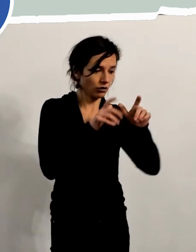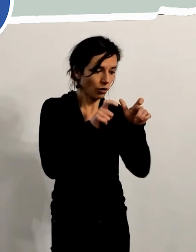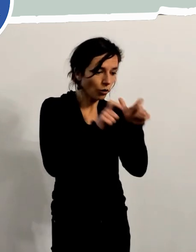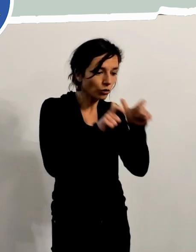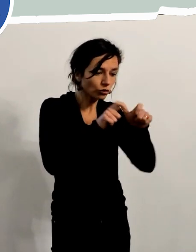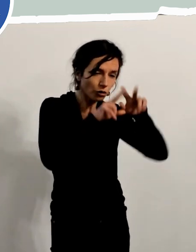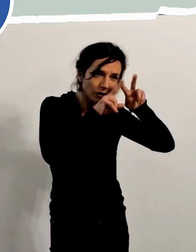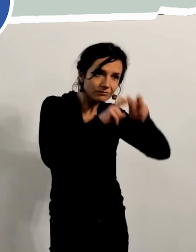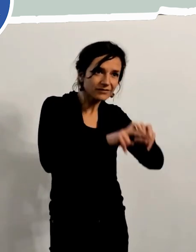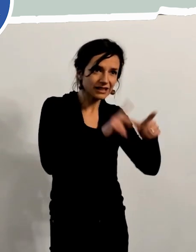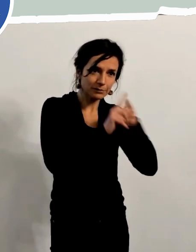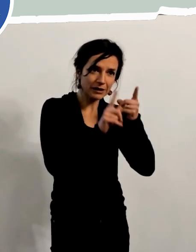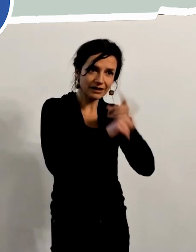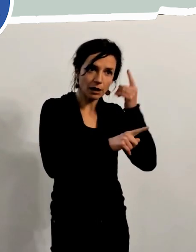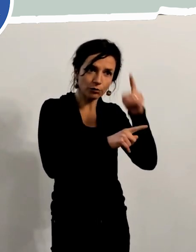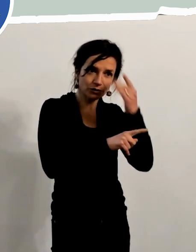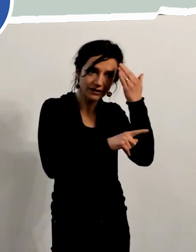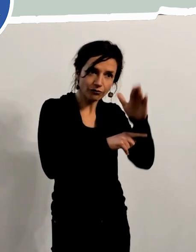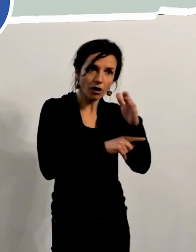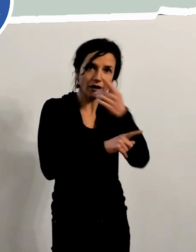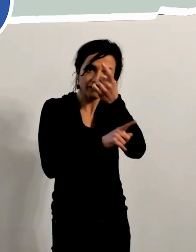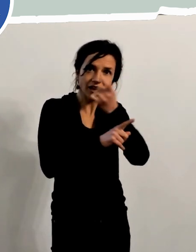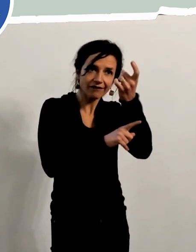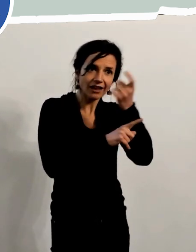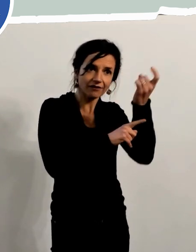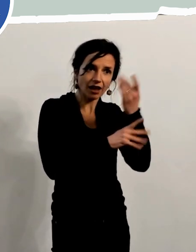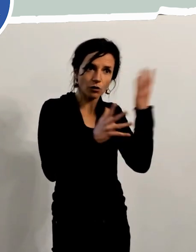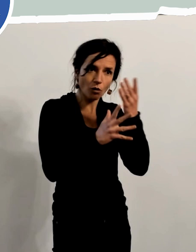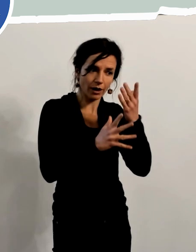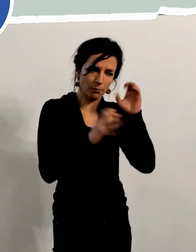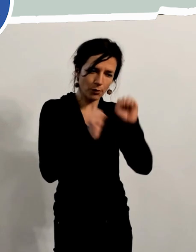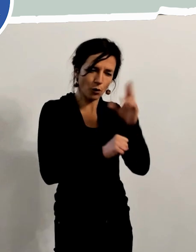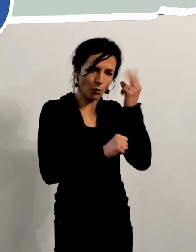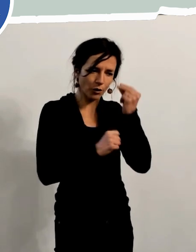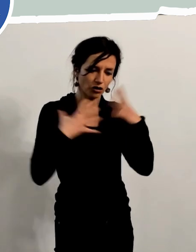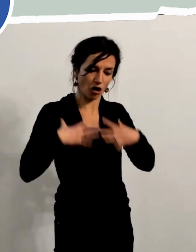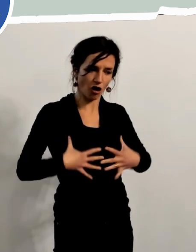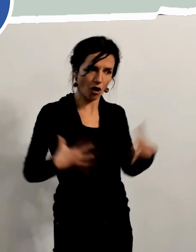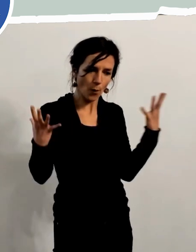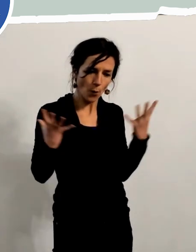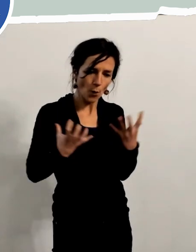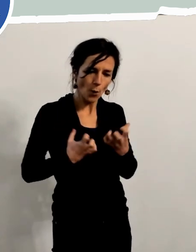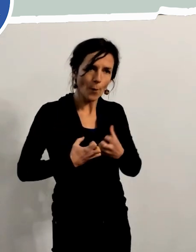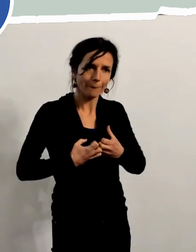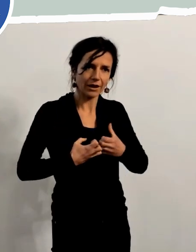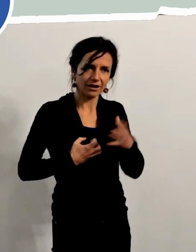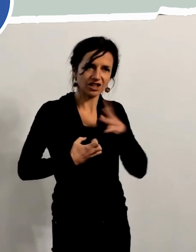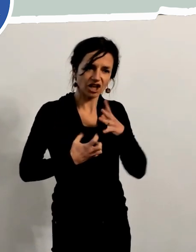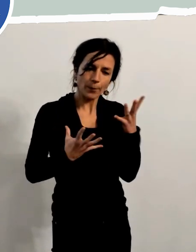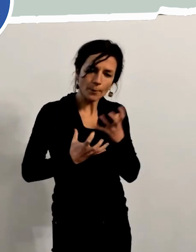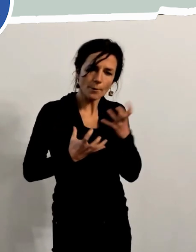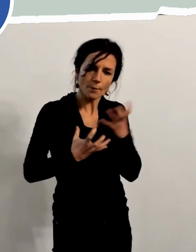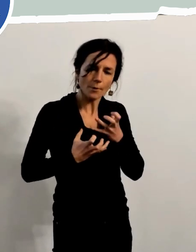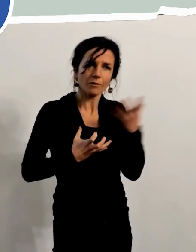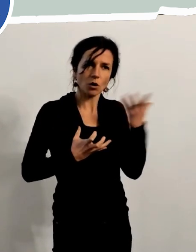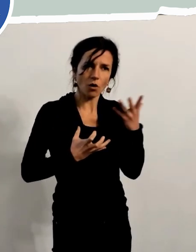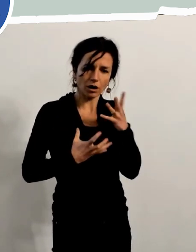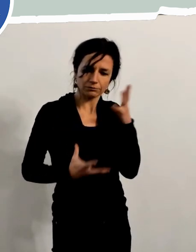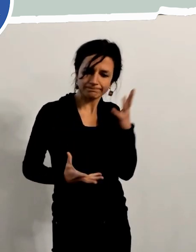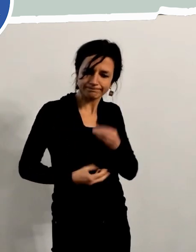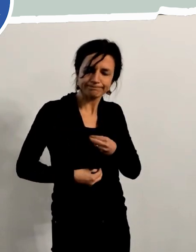pouvoir savoir non seulement à quoi on est exposé, mais à quoi on est imprégné. Et là, ça va vraiment nous donner des valeurs